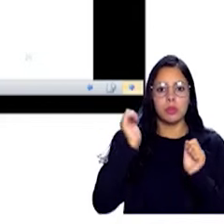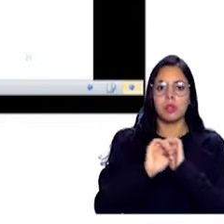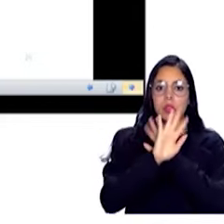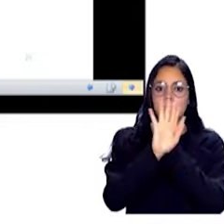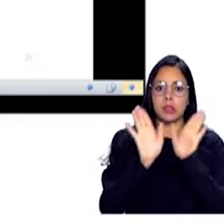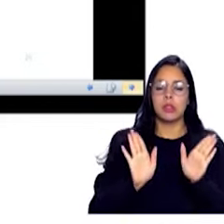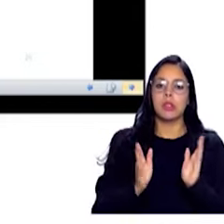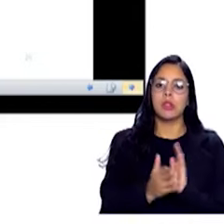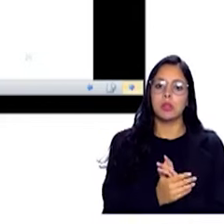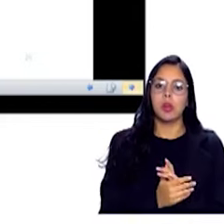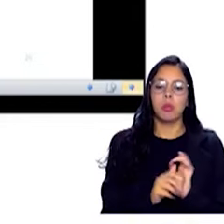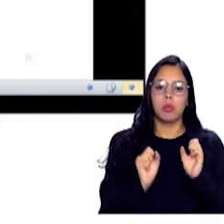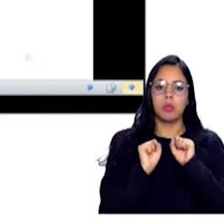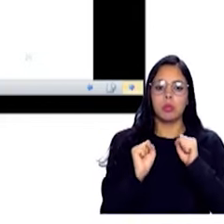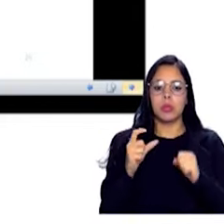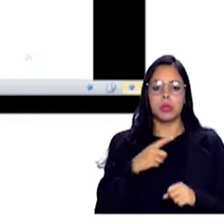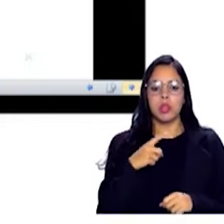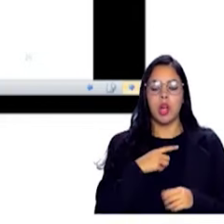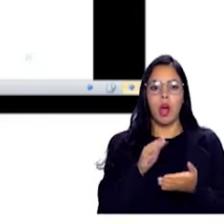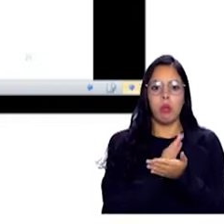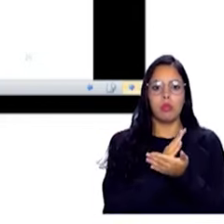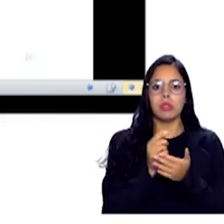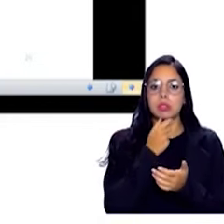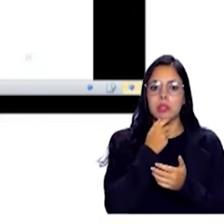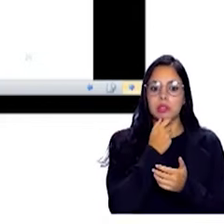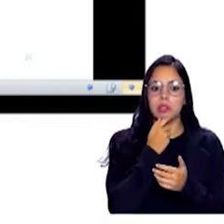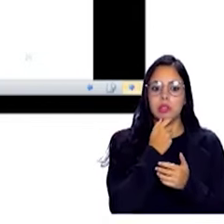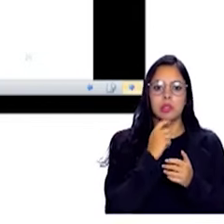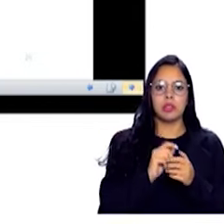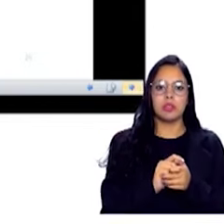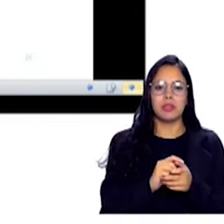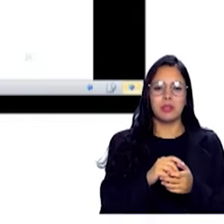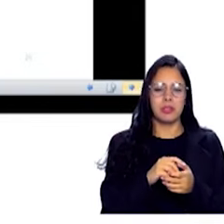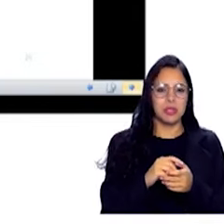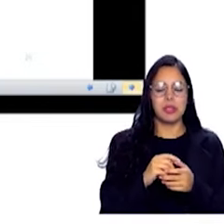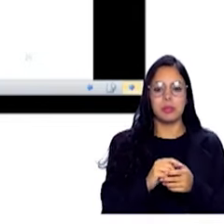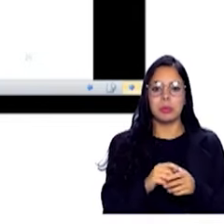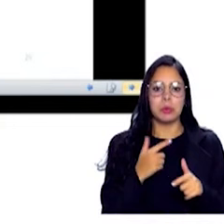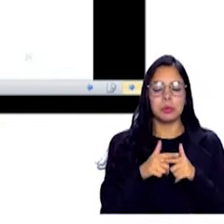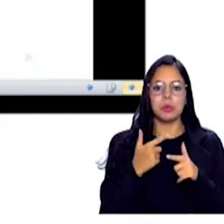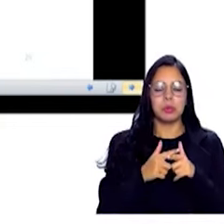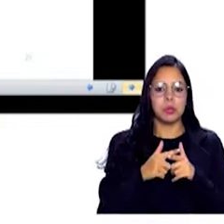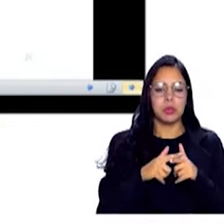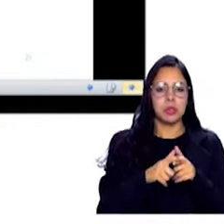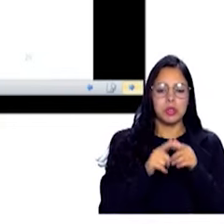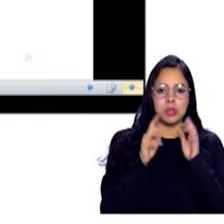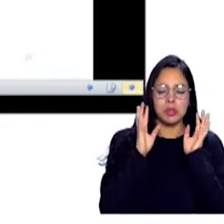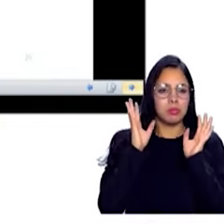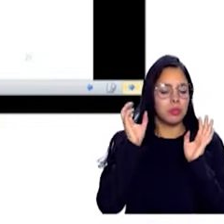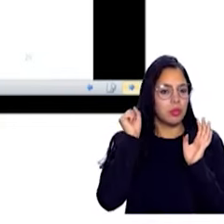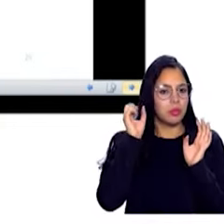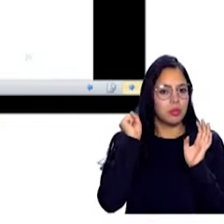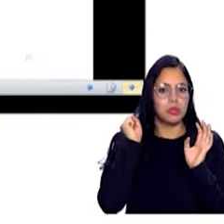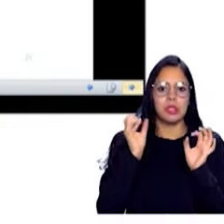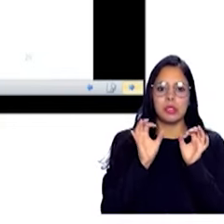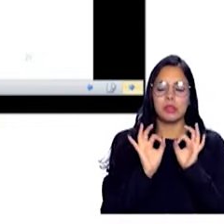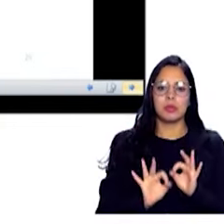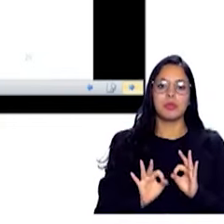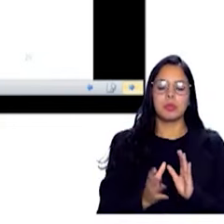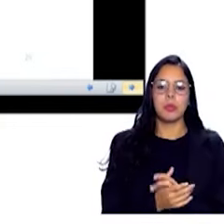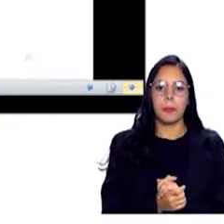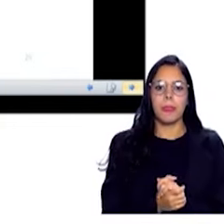certamente invece possiamo Dire che la corte di cassazione non pu disporre un rinvio pregiudiziale a se stessa la corte di cassazione